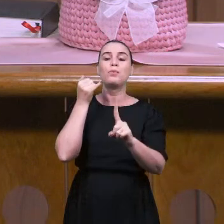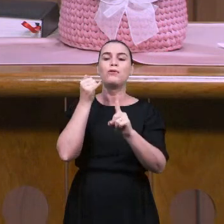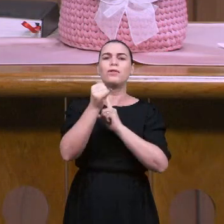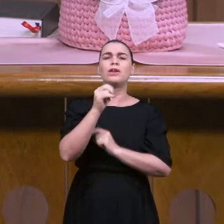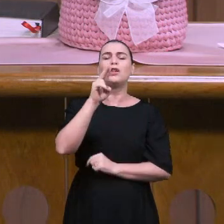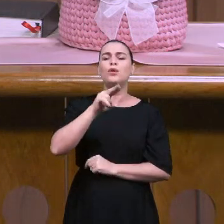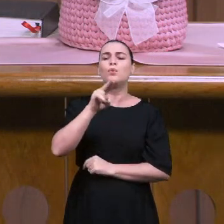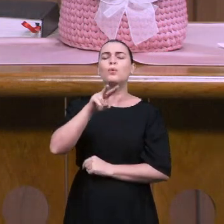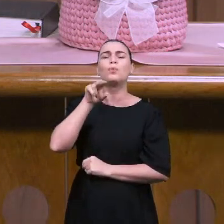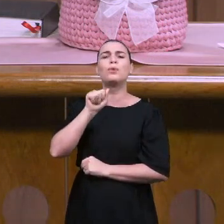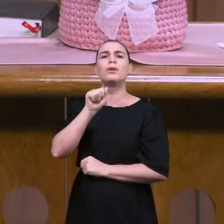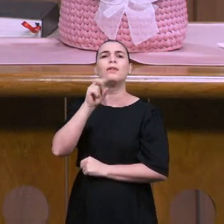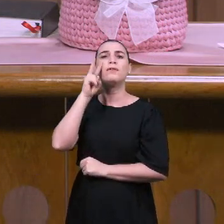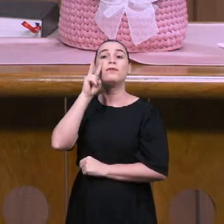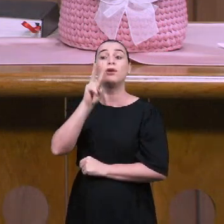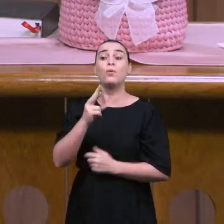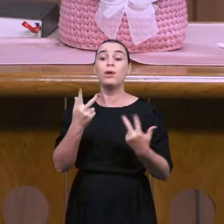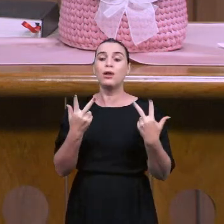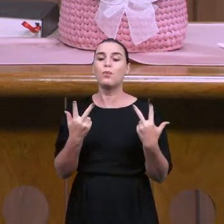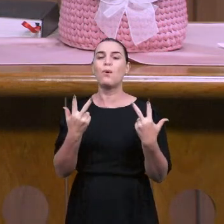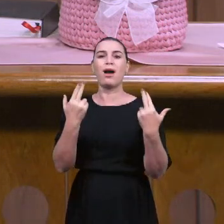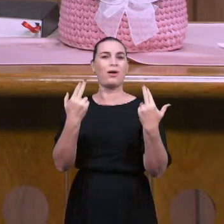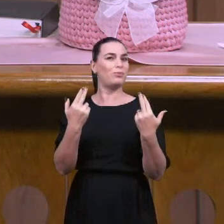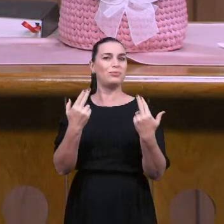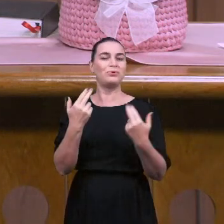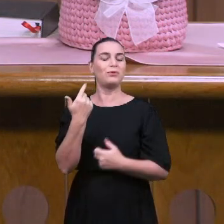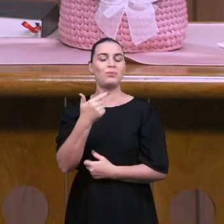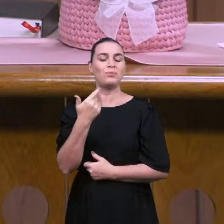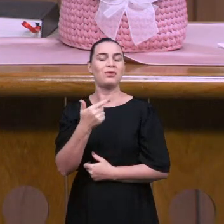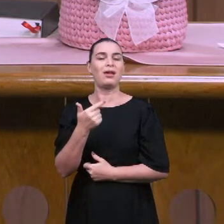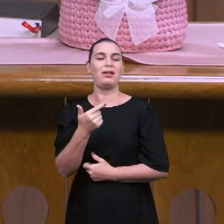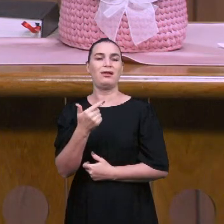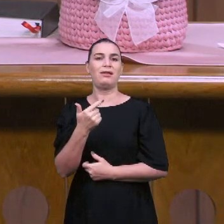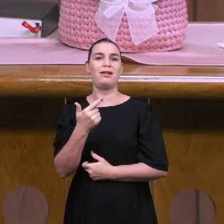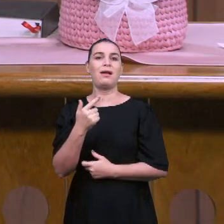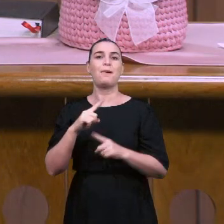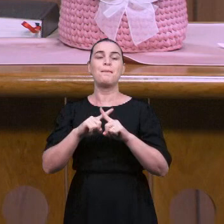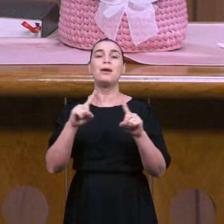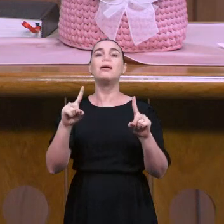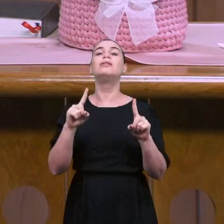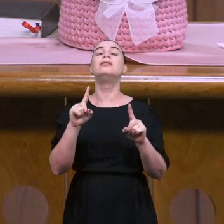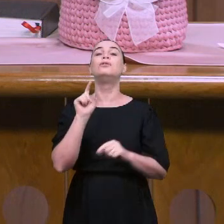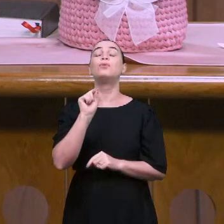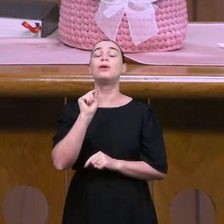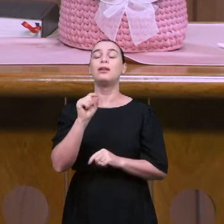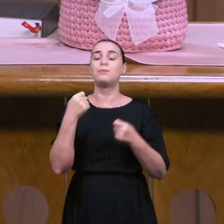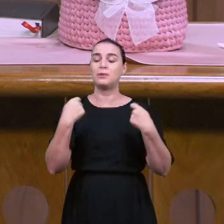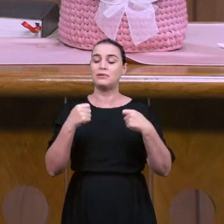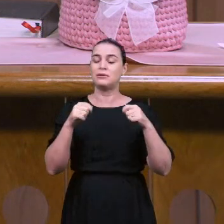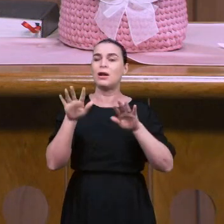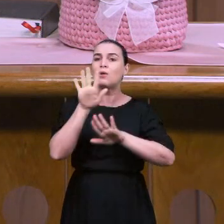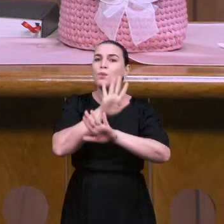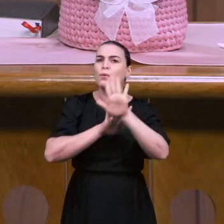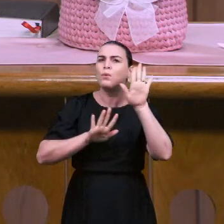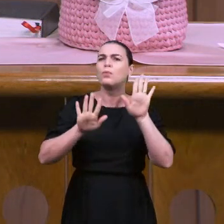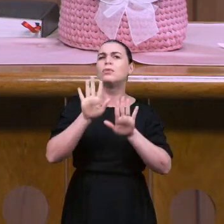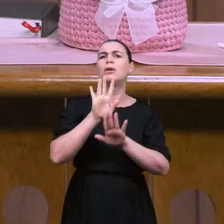que personne a vu un autre, c'est ce que dit la Bible, n'est-ce pas? Mais on doit avoir soin